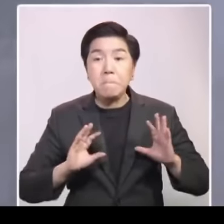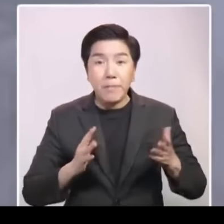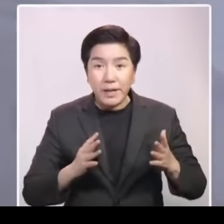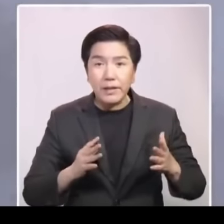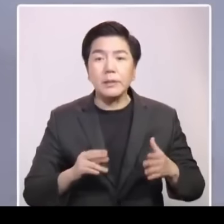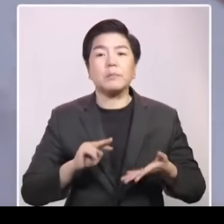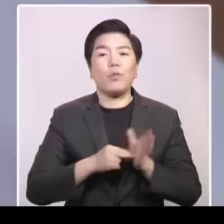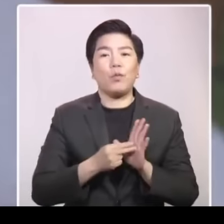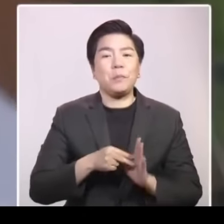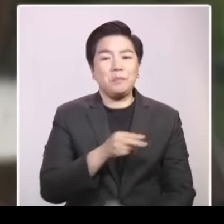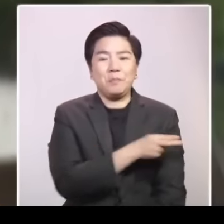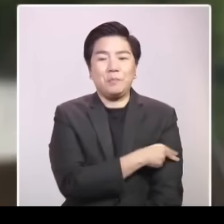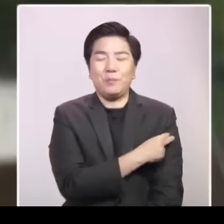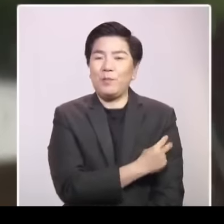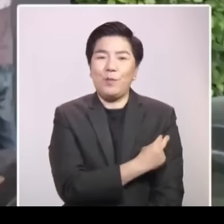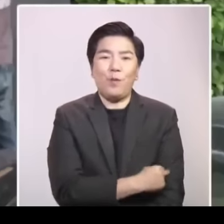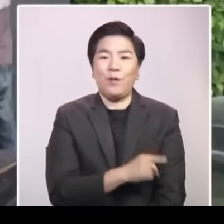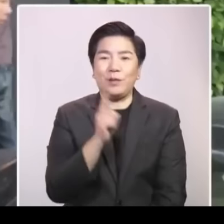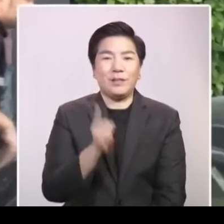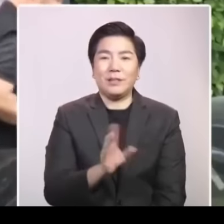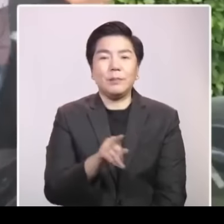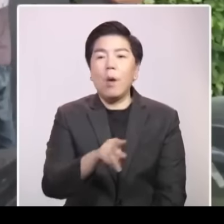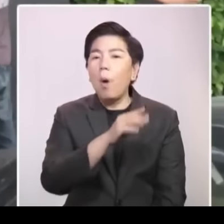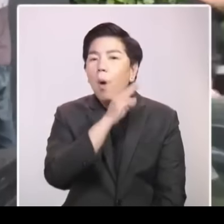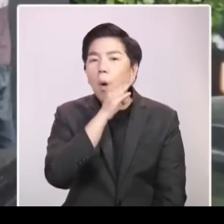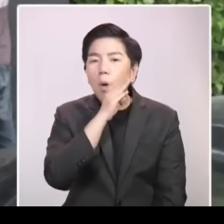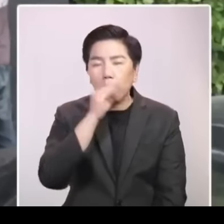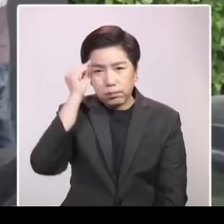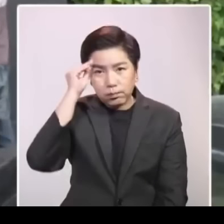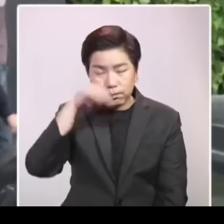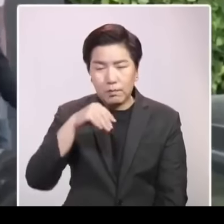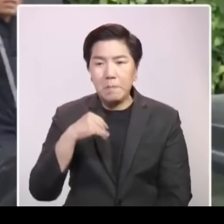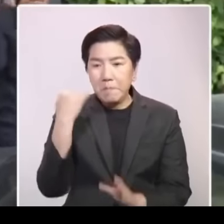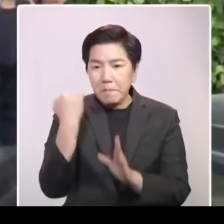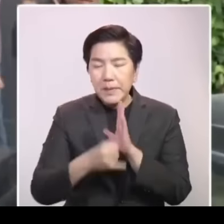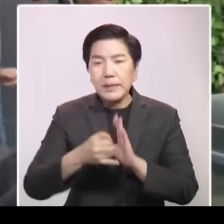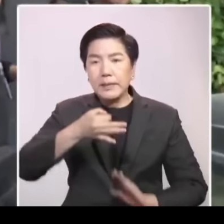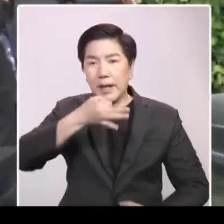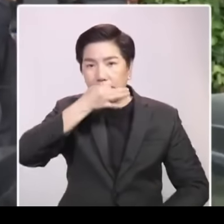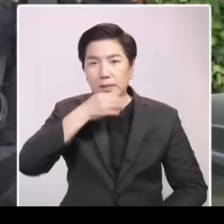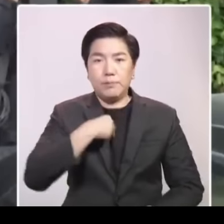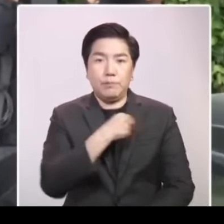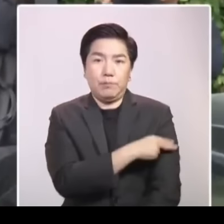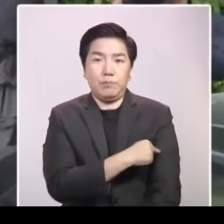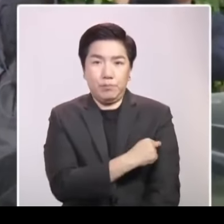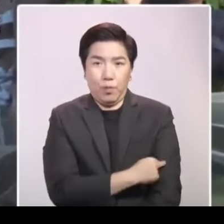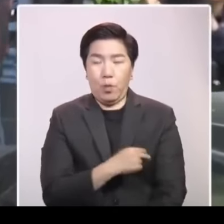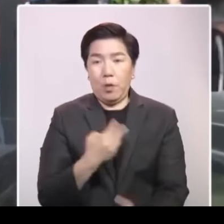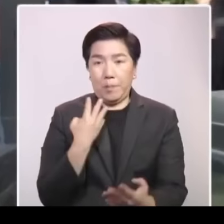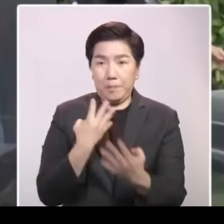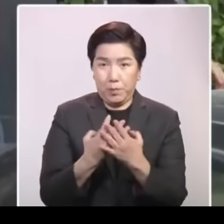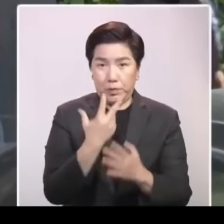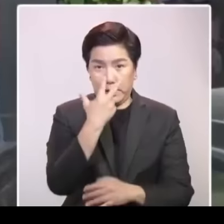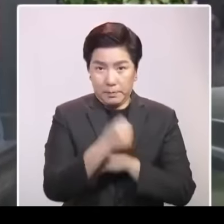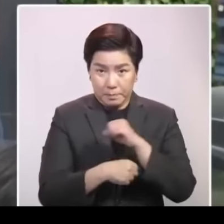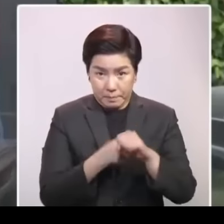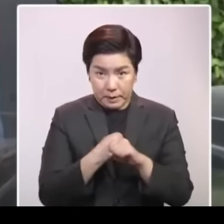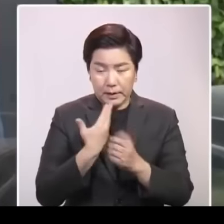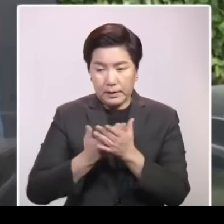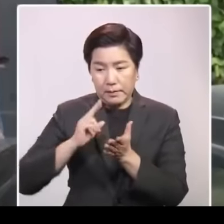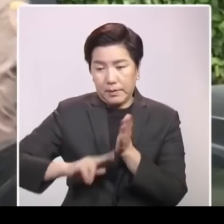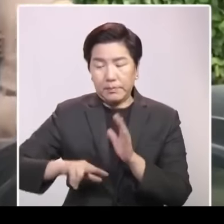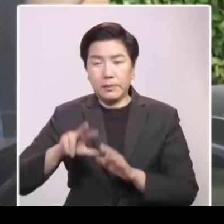ว่าไม่ใช่แพทย์อืเข้าข่ายหลอกลวงค่ะมีความผิดต่อวิชาชีพเวชกรรมโทษจำคุก 3ปีปรับไม่เกิน